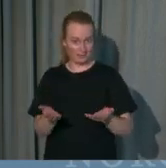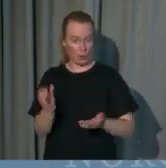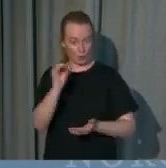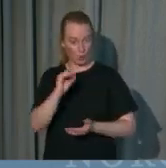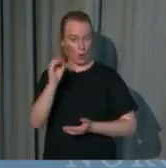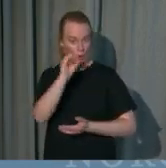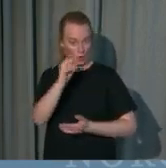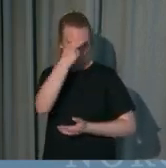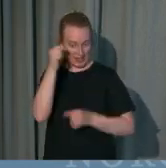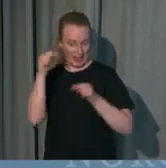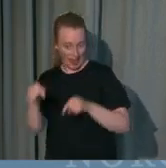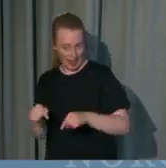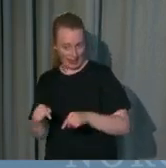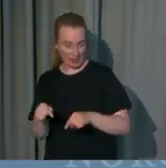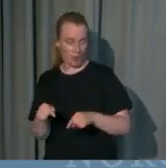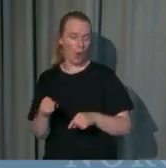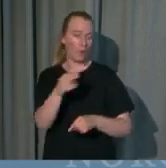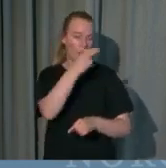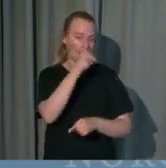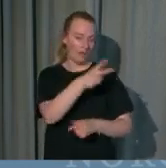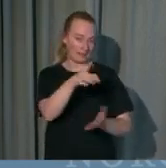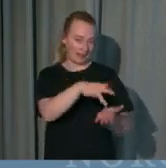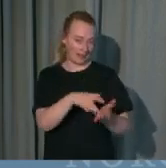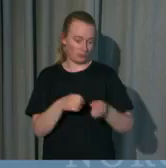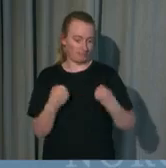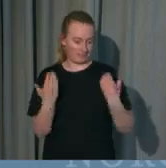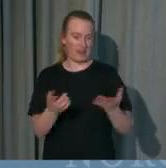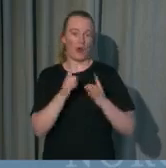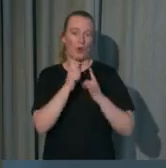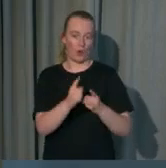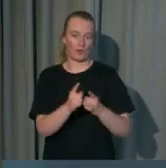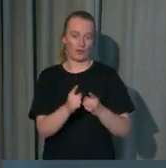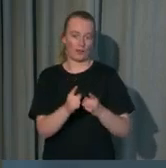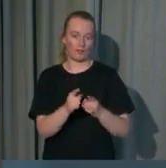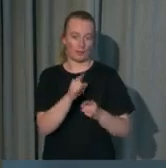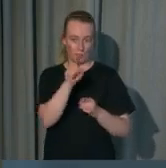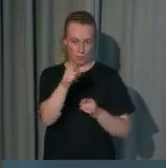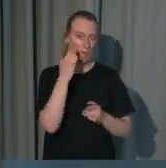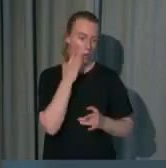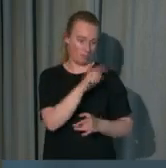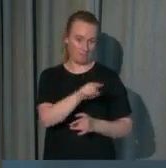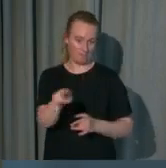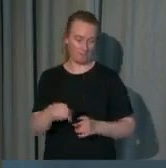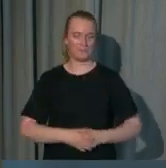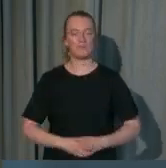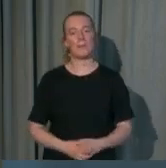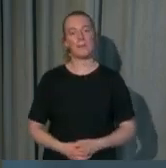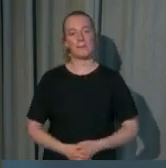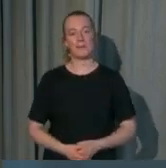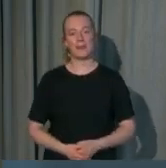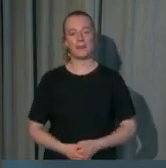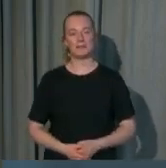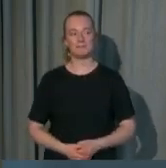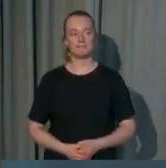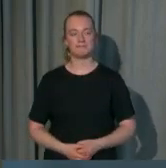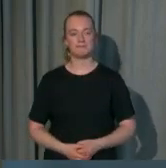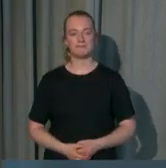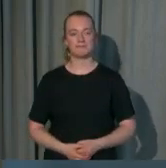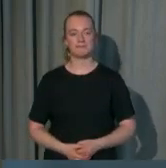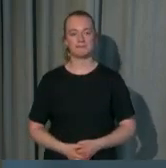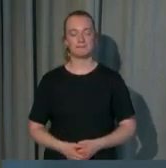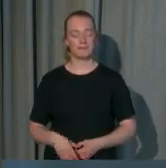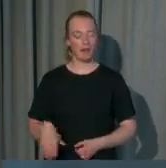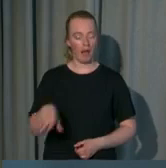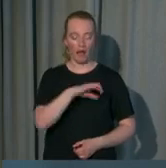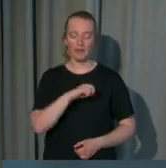som gir mer anvisninger knyttet til det stedet du bor. Vi jo alle i hele landet berørt